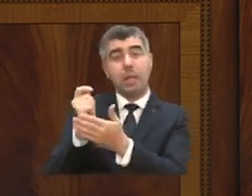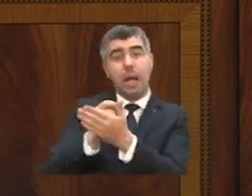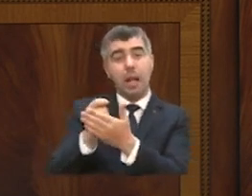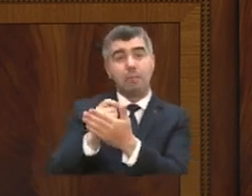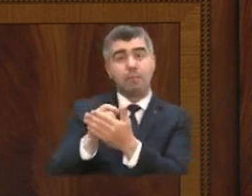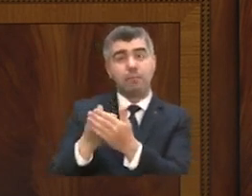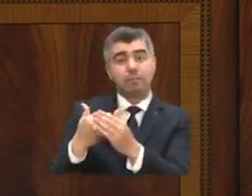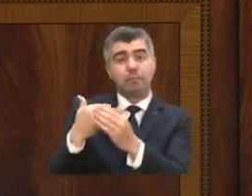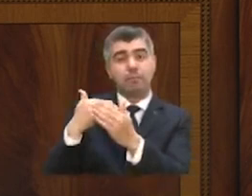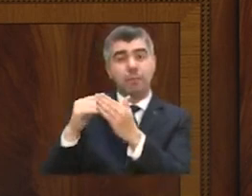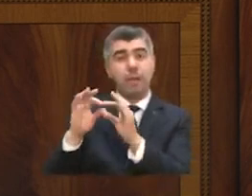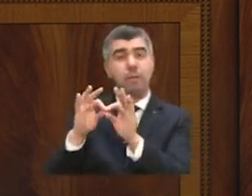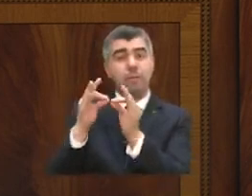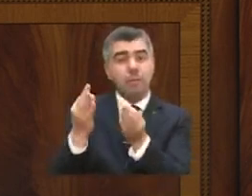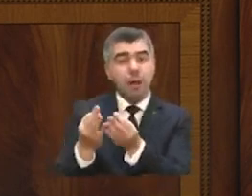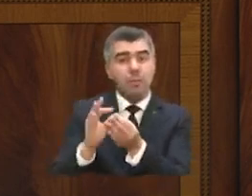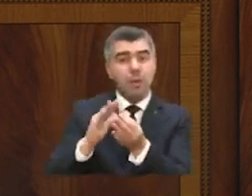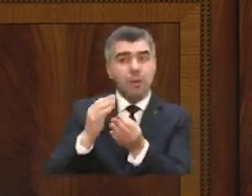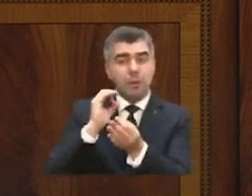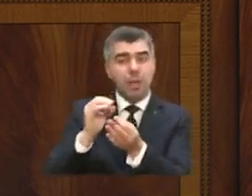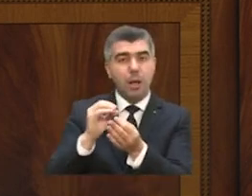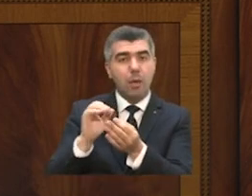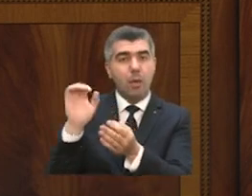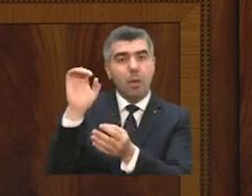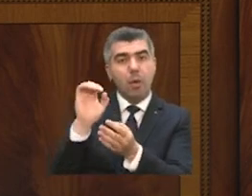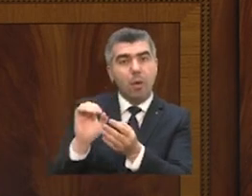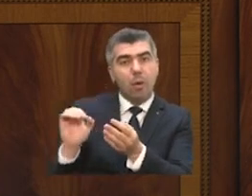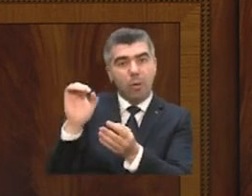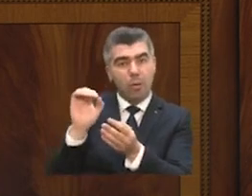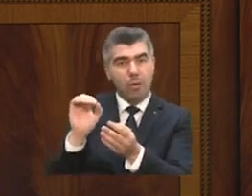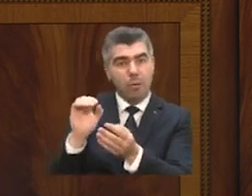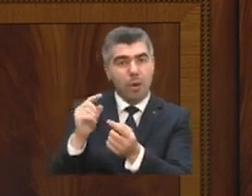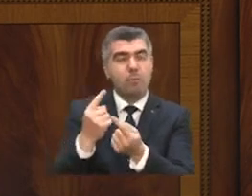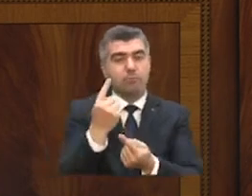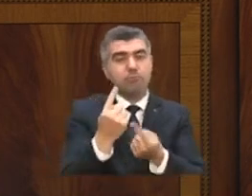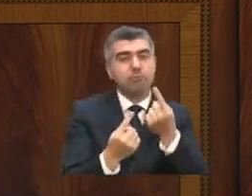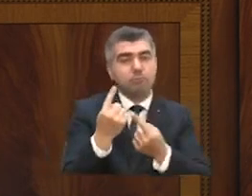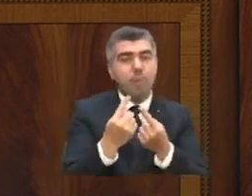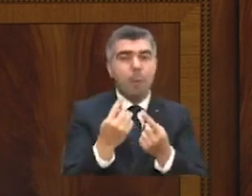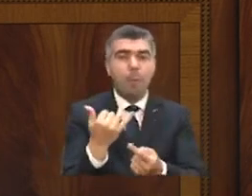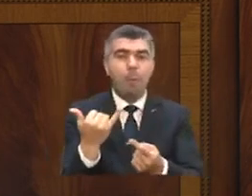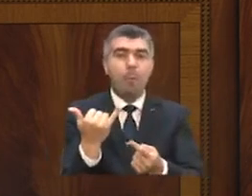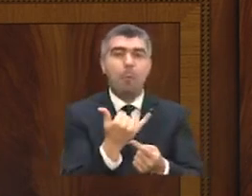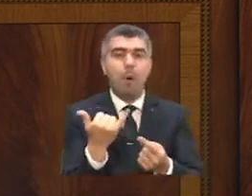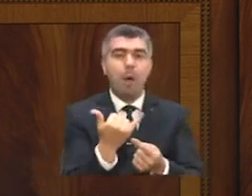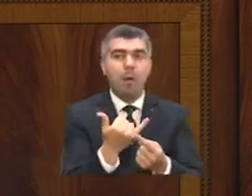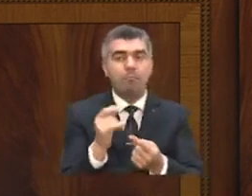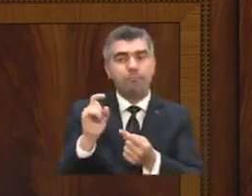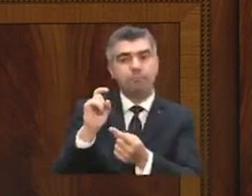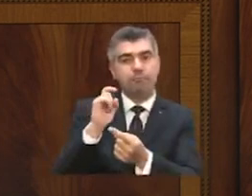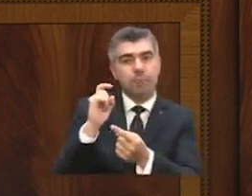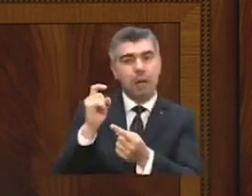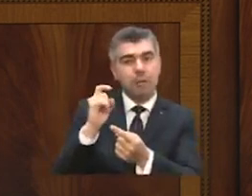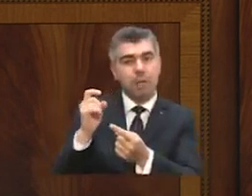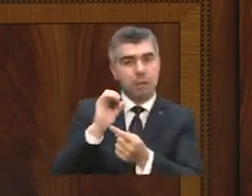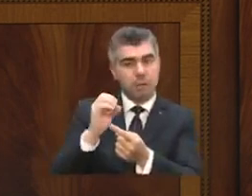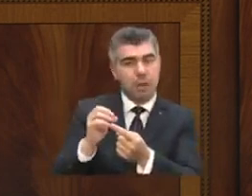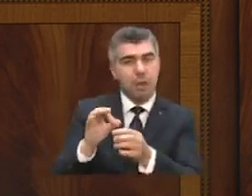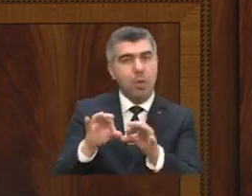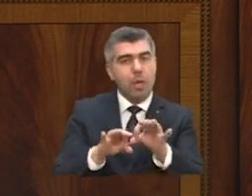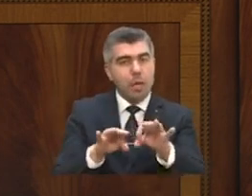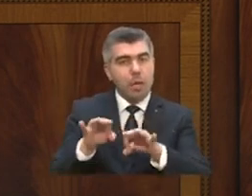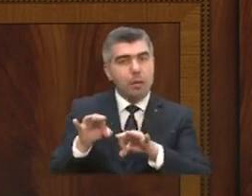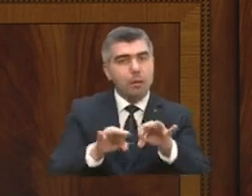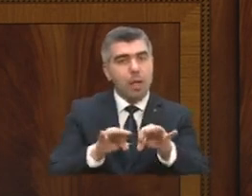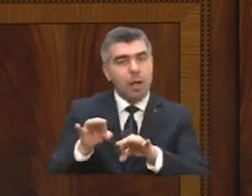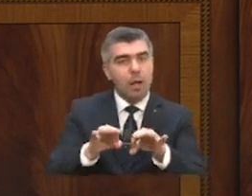الأسر تطورا إيجابيا على أطر المنحة الإيجابي التي تعرف أهم محددات الدخل ونتيجة للإجراءات التي